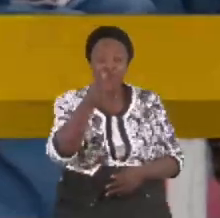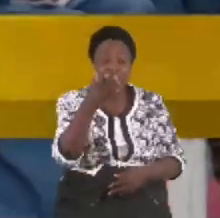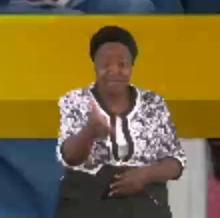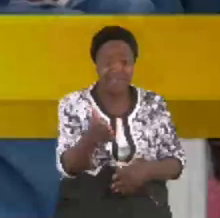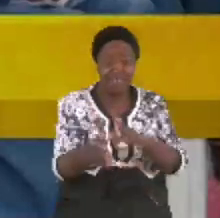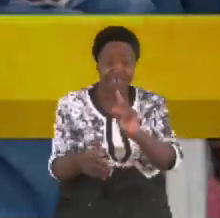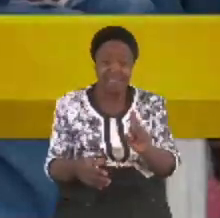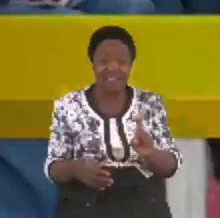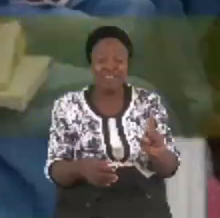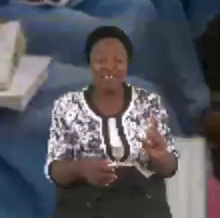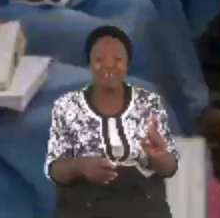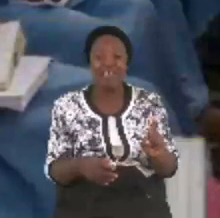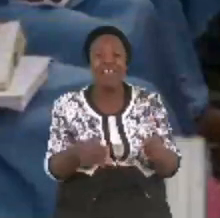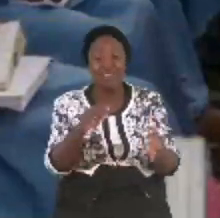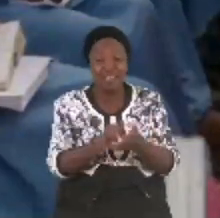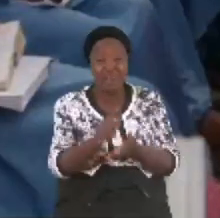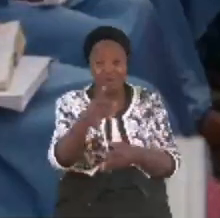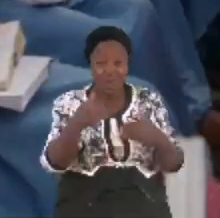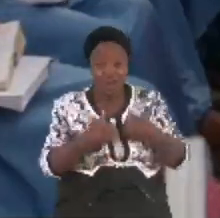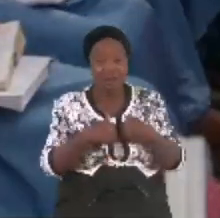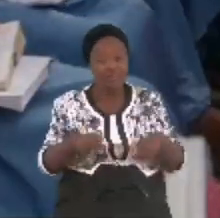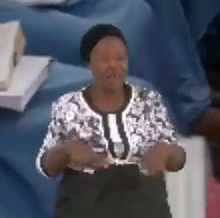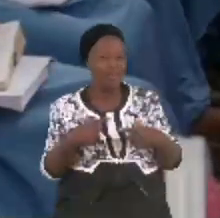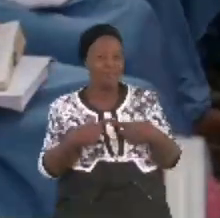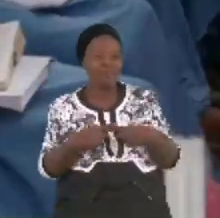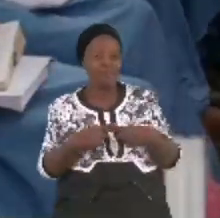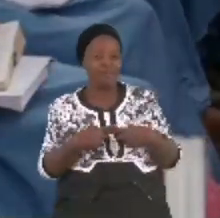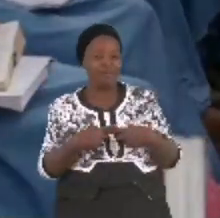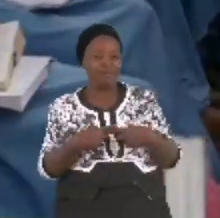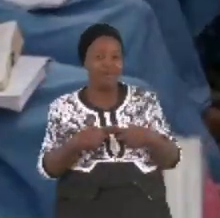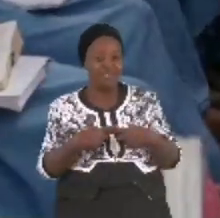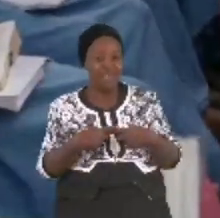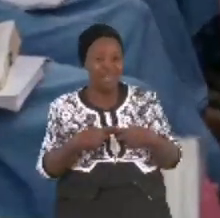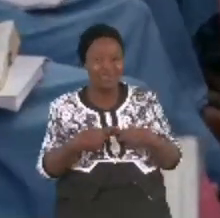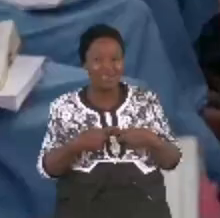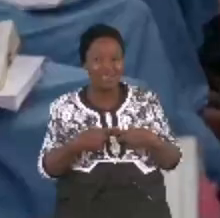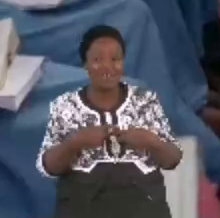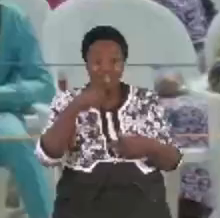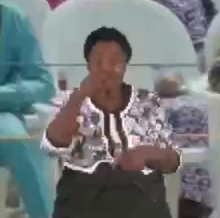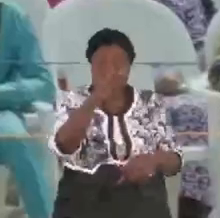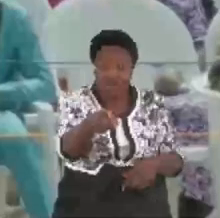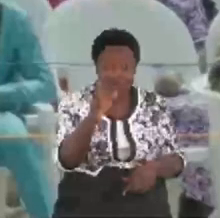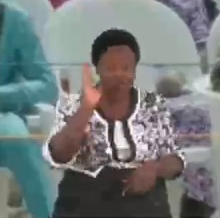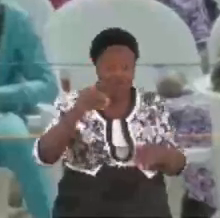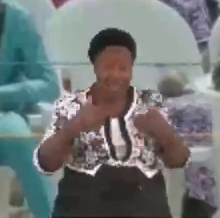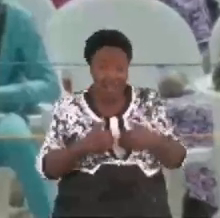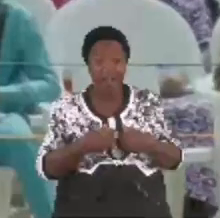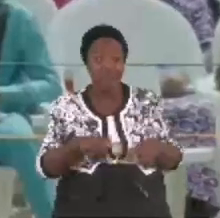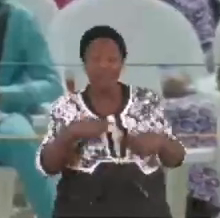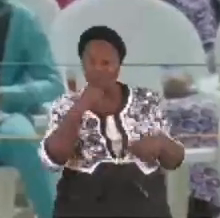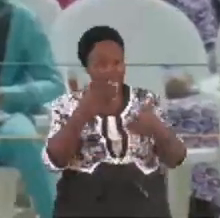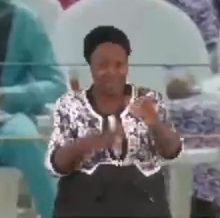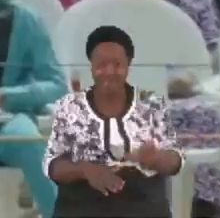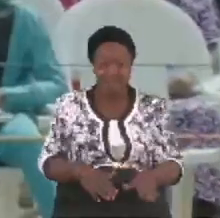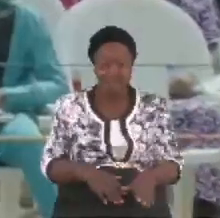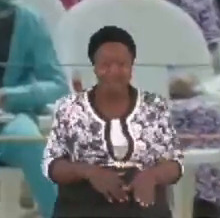là? Pour que tu aies la vie, pas la mort, la vie, je n'ai pas dit la